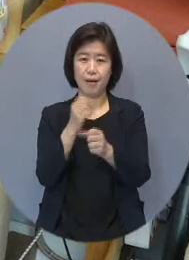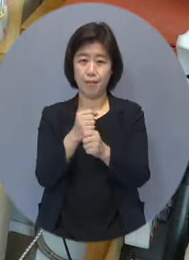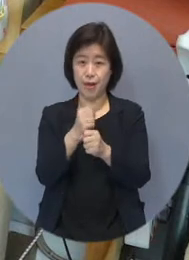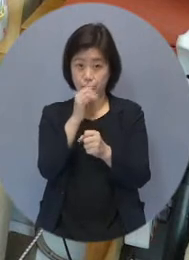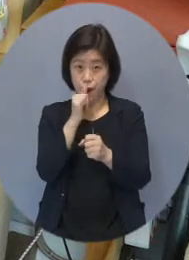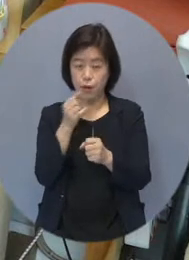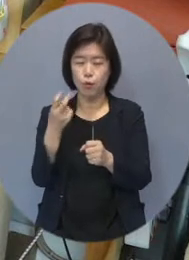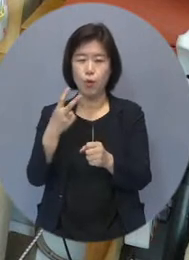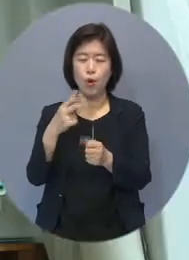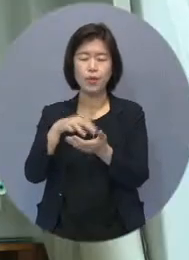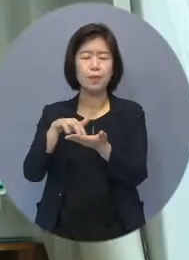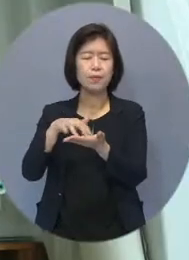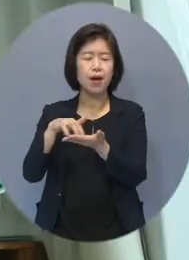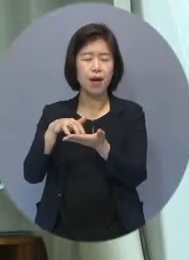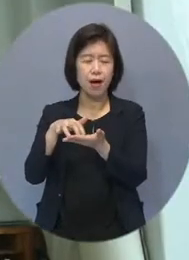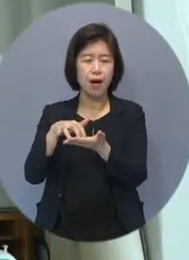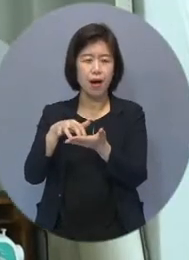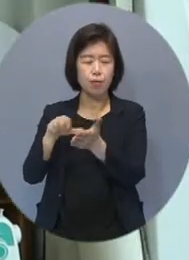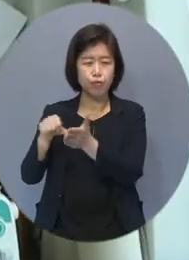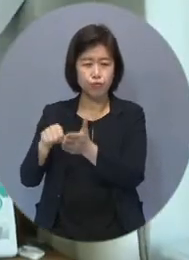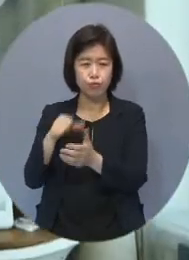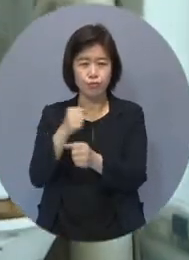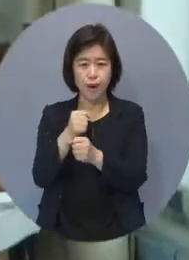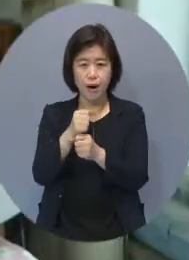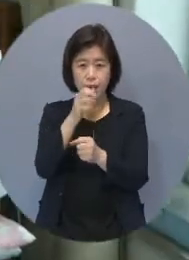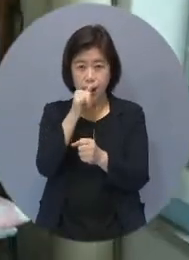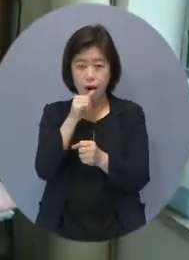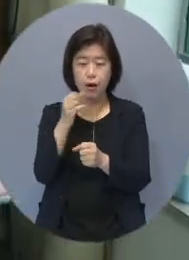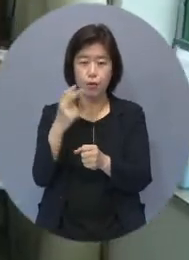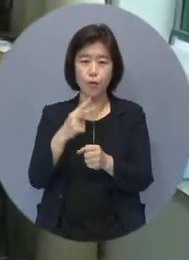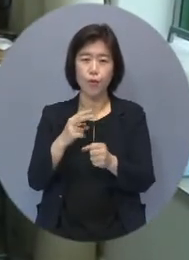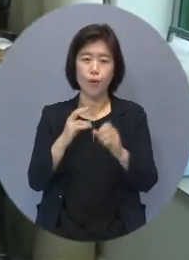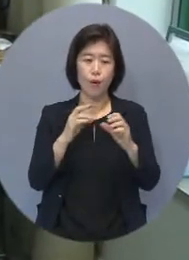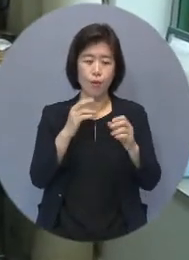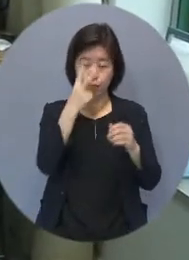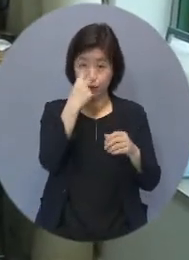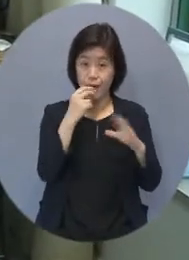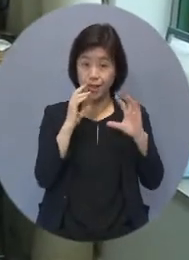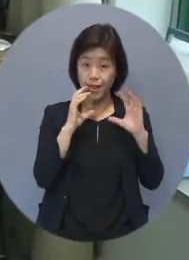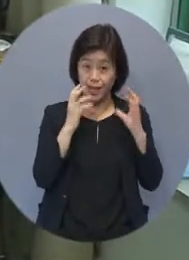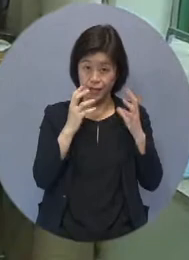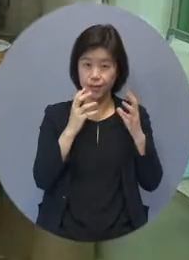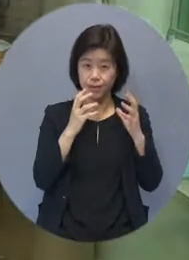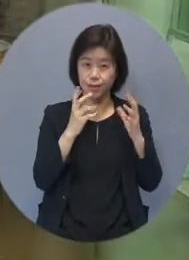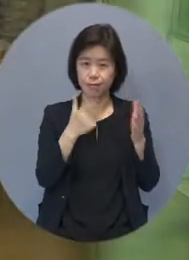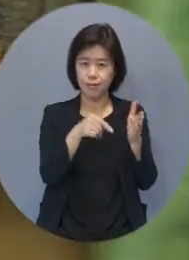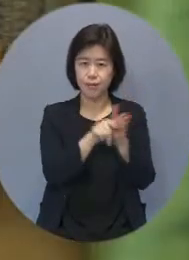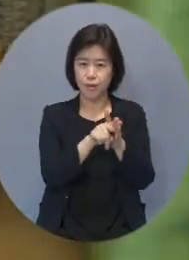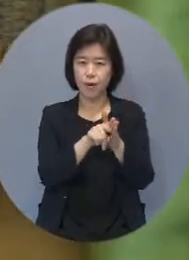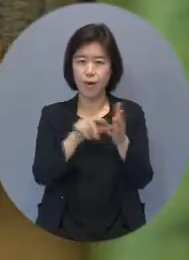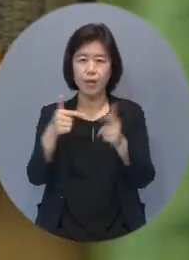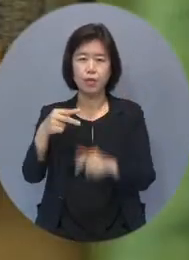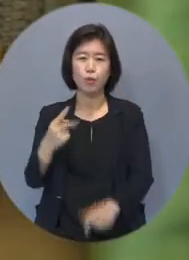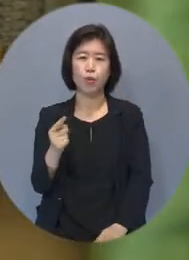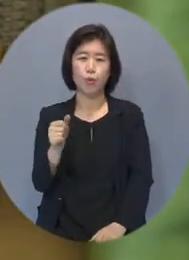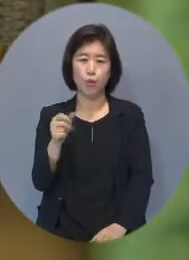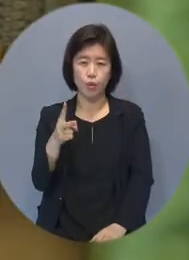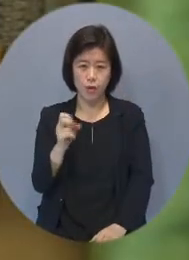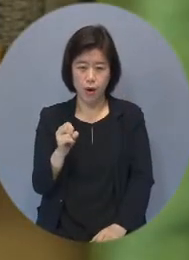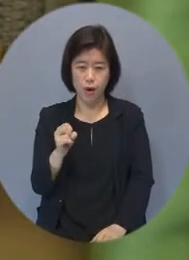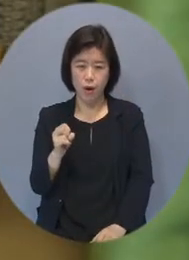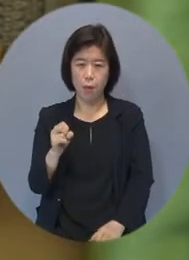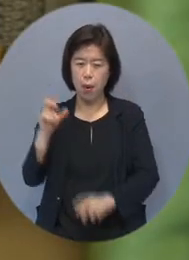경우도 있고 아니면은 미취학 아동들이 이제 도형부터 이제 교육적인 부분 아니면 동화적인 부분 이런